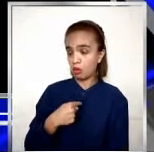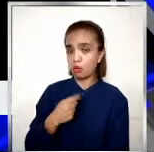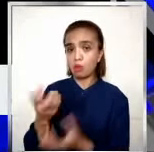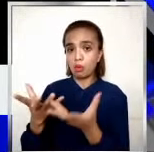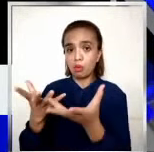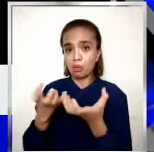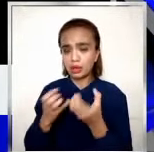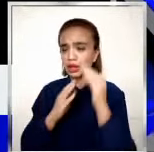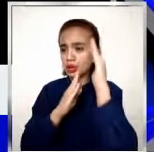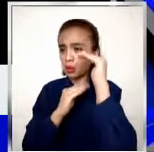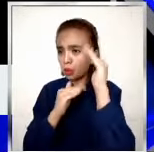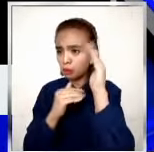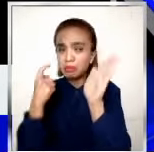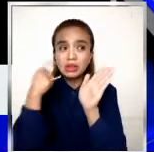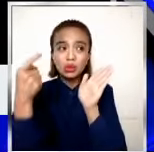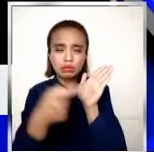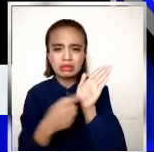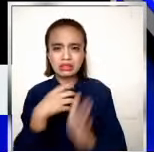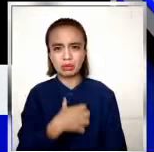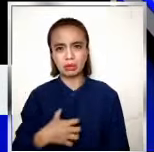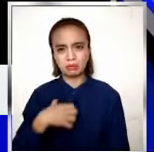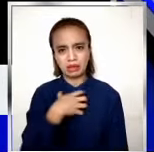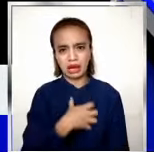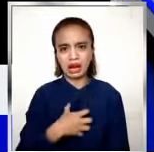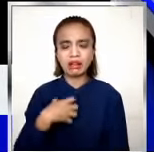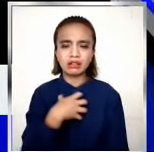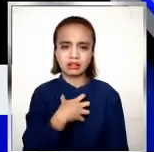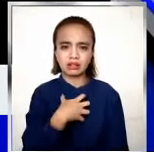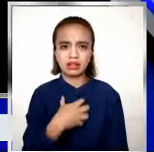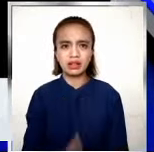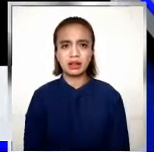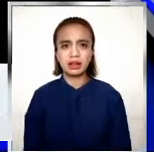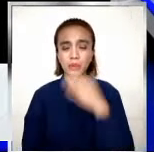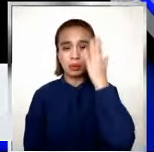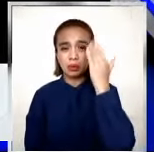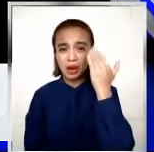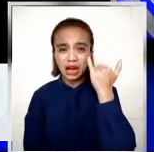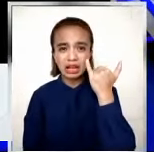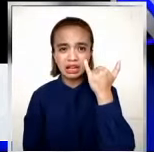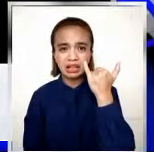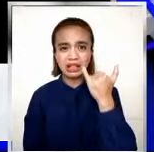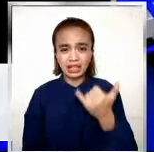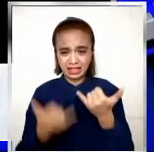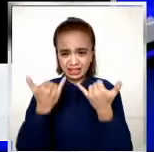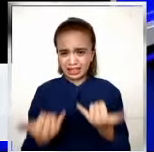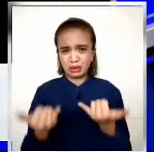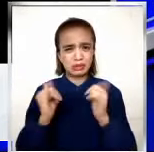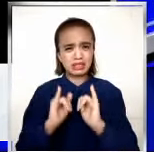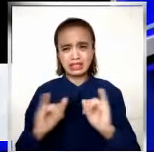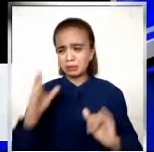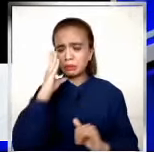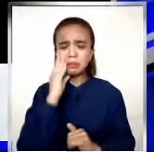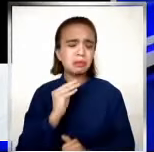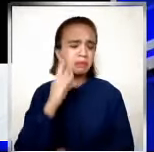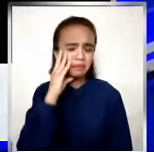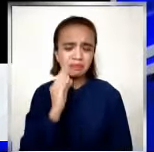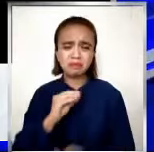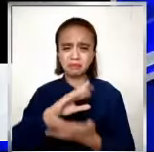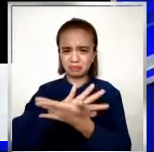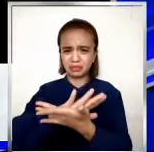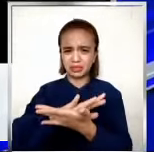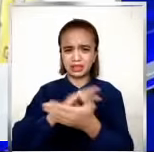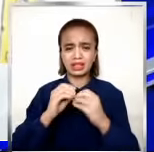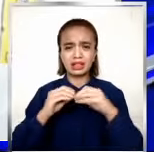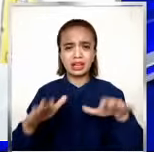reklamo. Saway sa ganung gawain. Kasi sa panahon pa po tayo ng pandemya, alam naman po natin na mabilis ang pagkalat ng